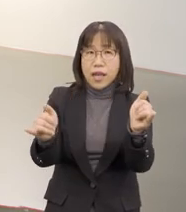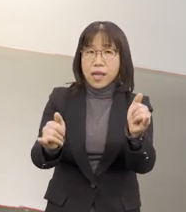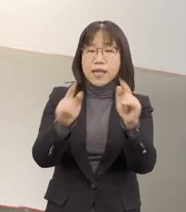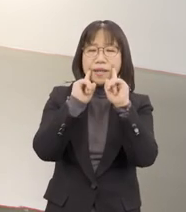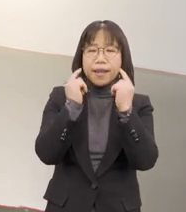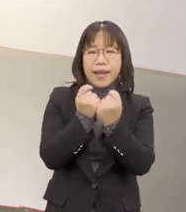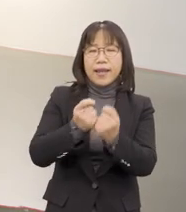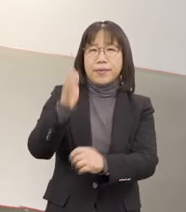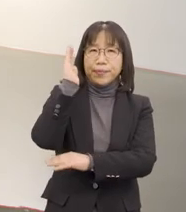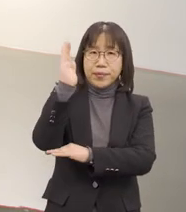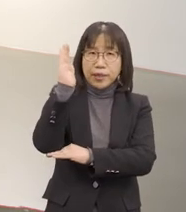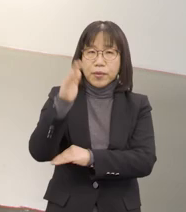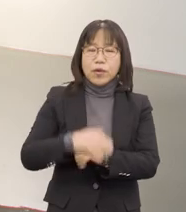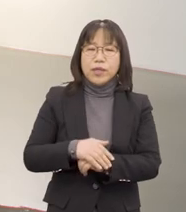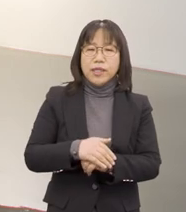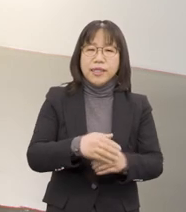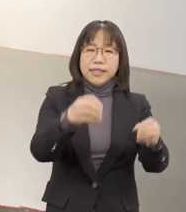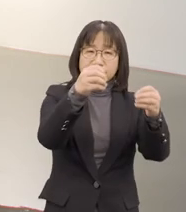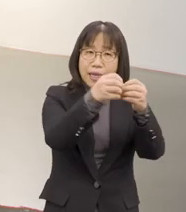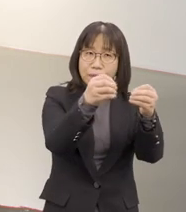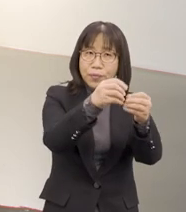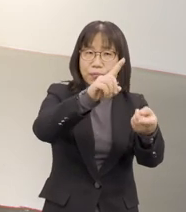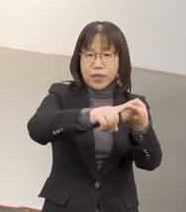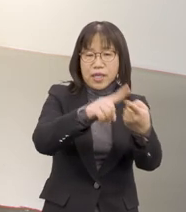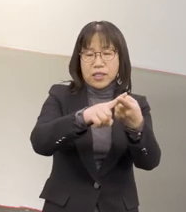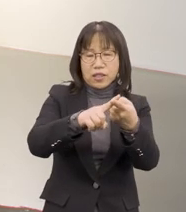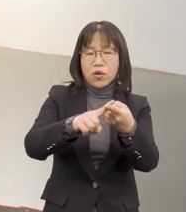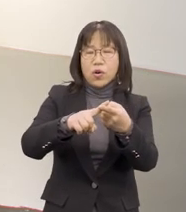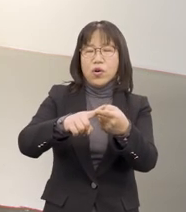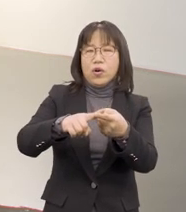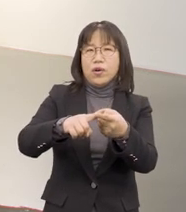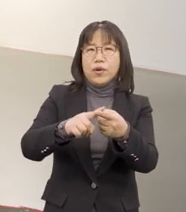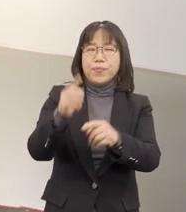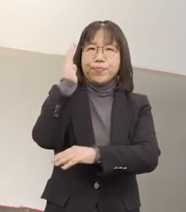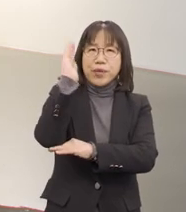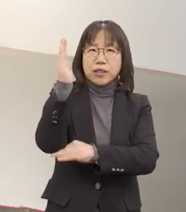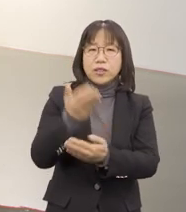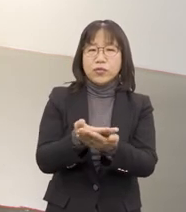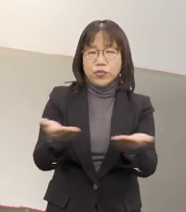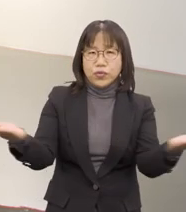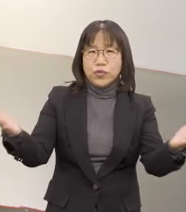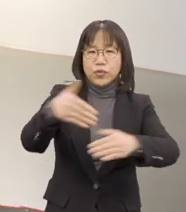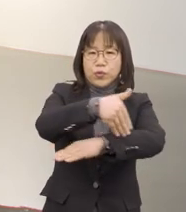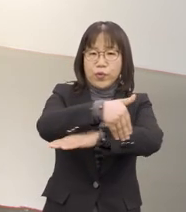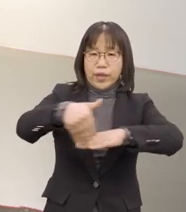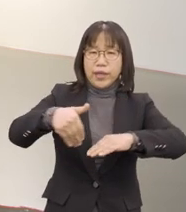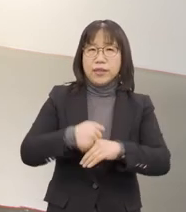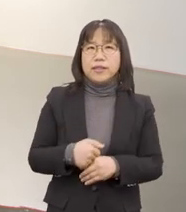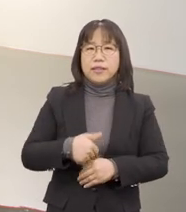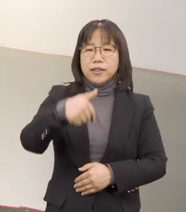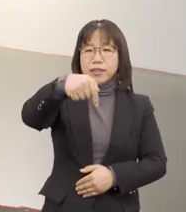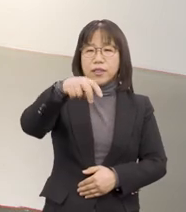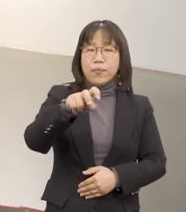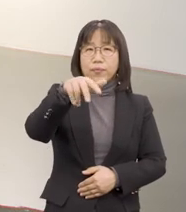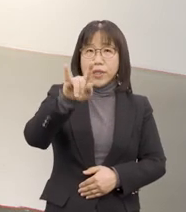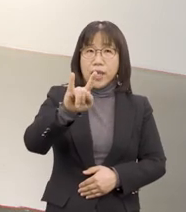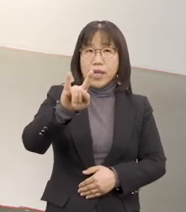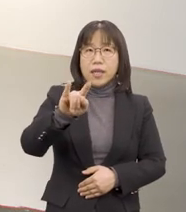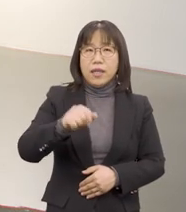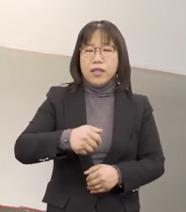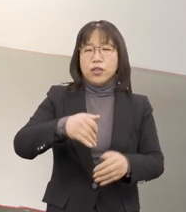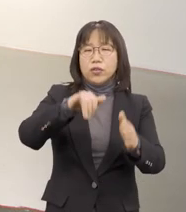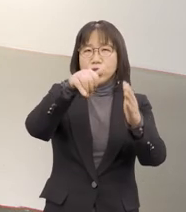개인적인 이야기나 또 작품과 관련된 비하인드 스토리 등 다양한 이야기들과 함께 국민들을 찾아갈 예정입니다